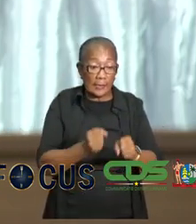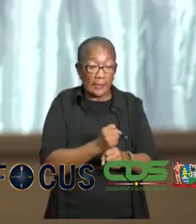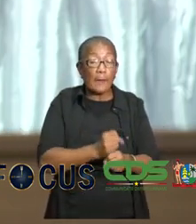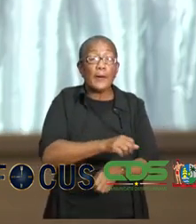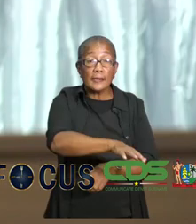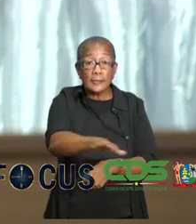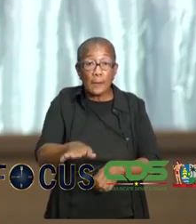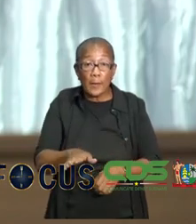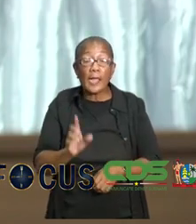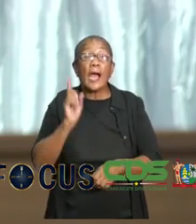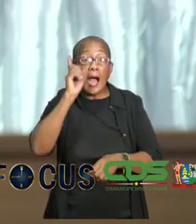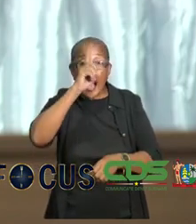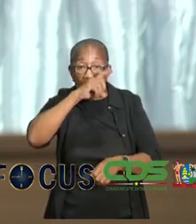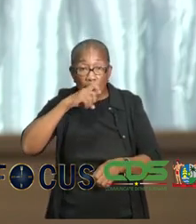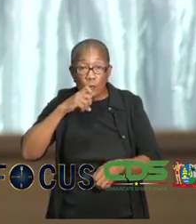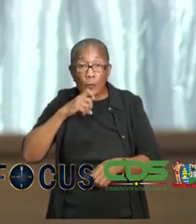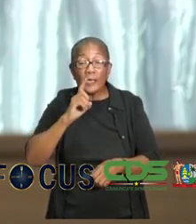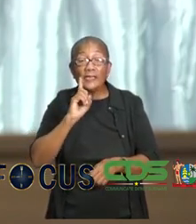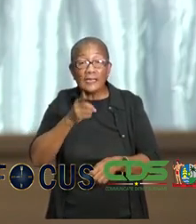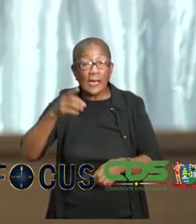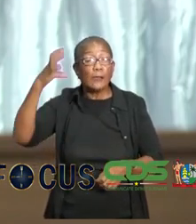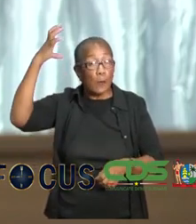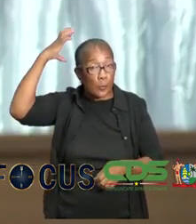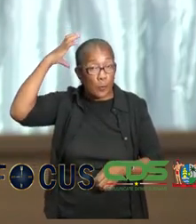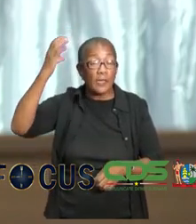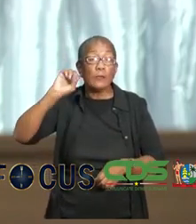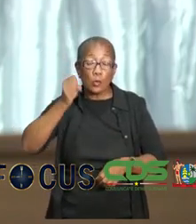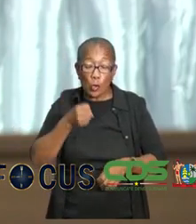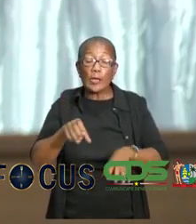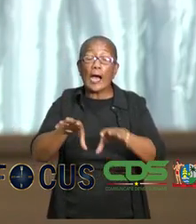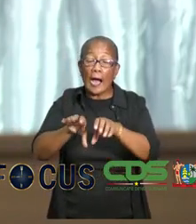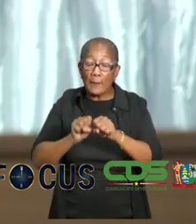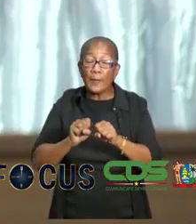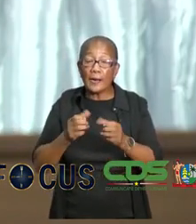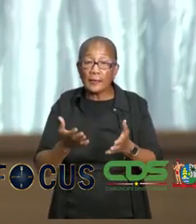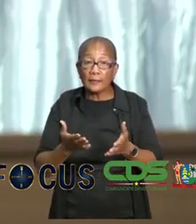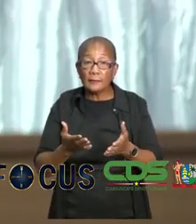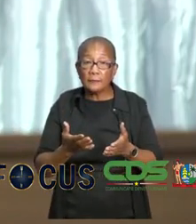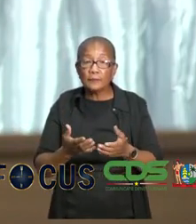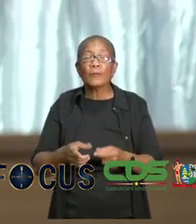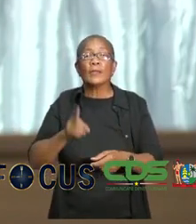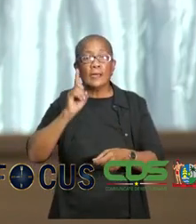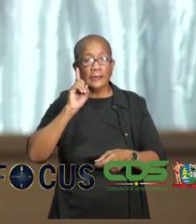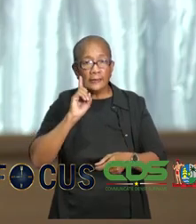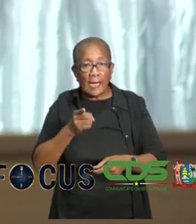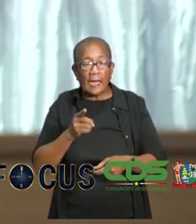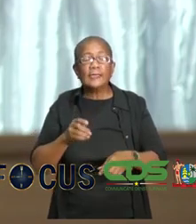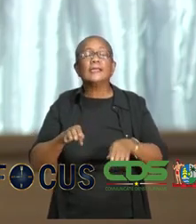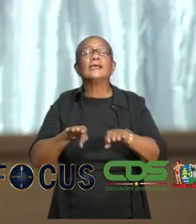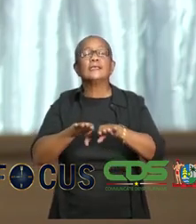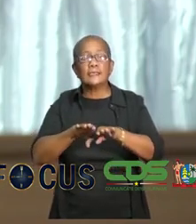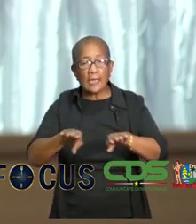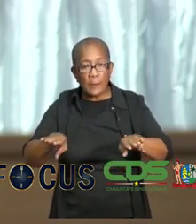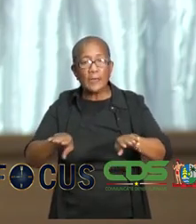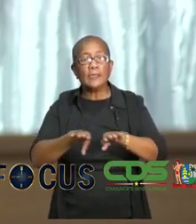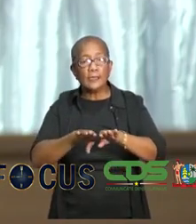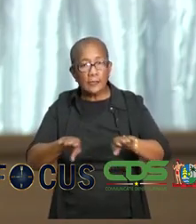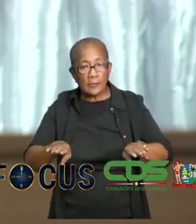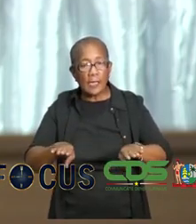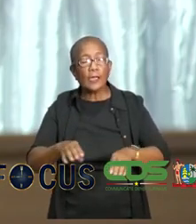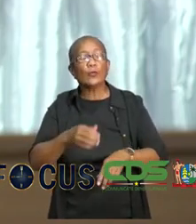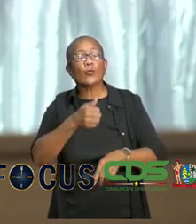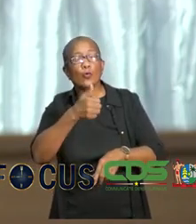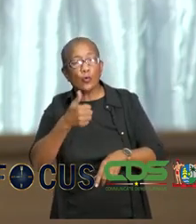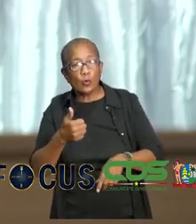als we dat kunnen aanpakken, dan zal er stabiliteit optreden,